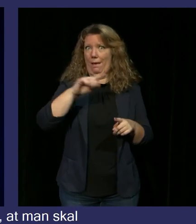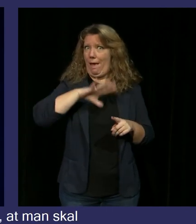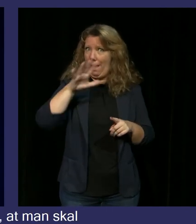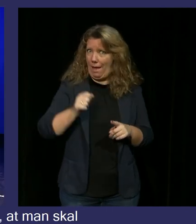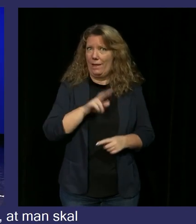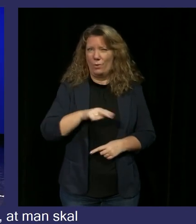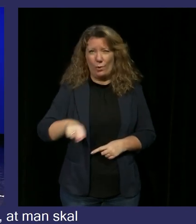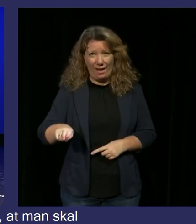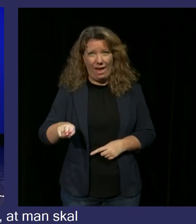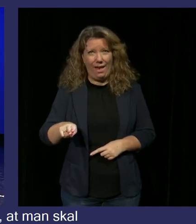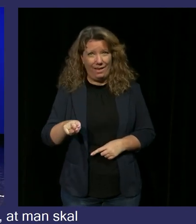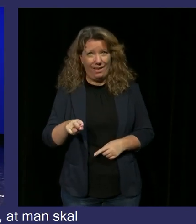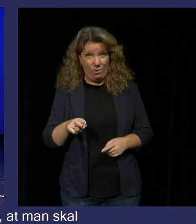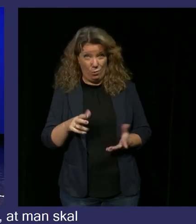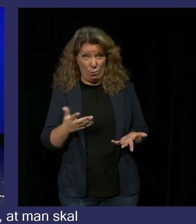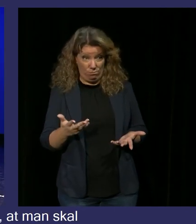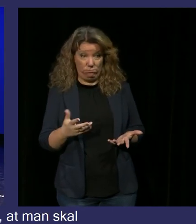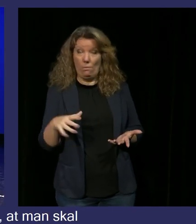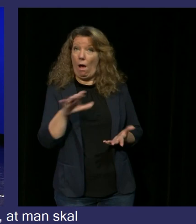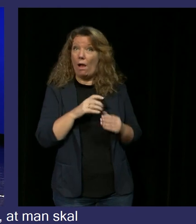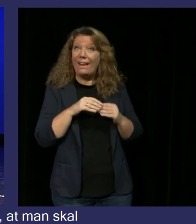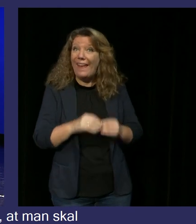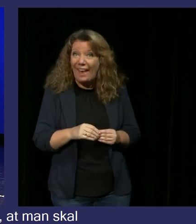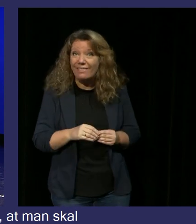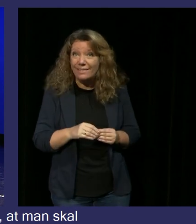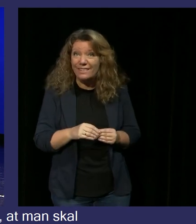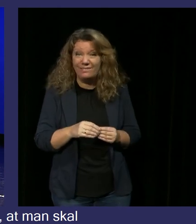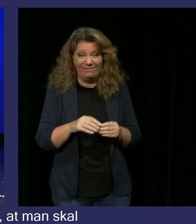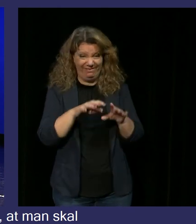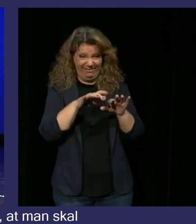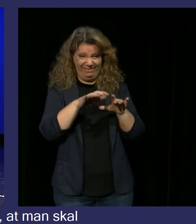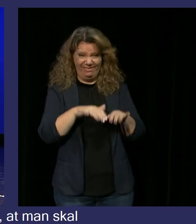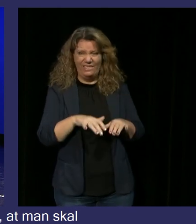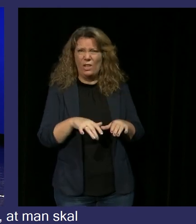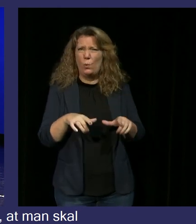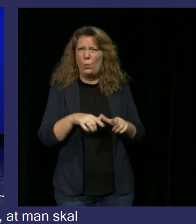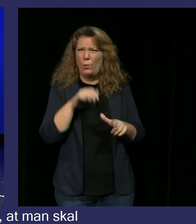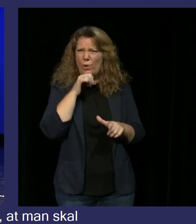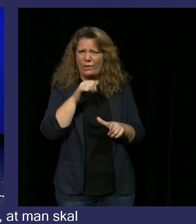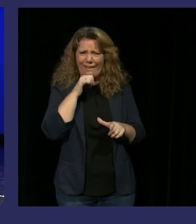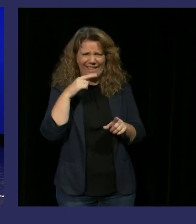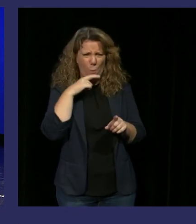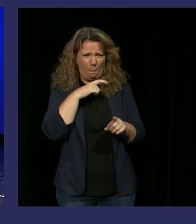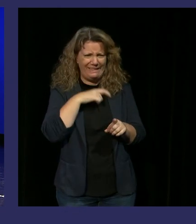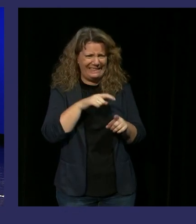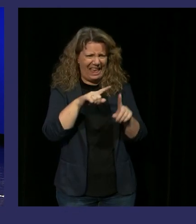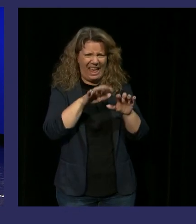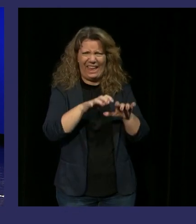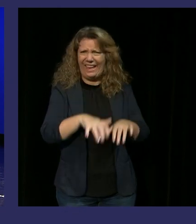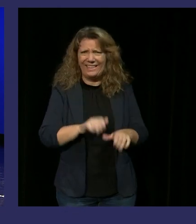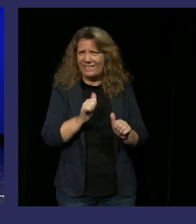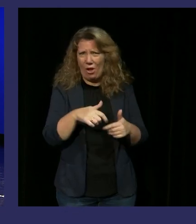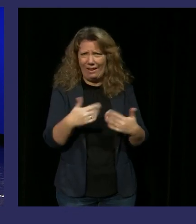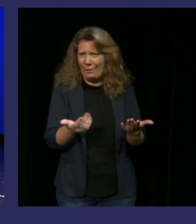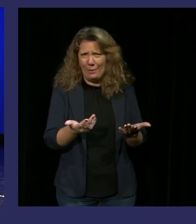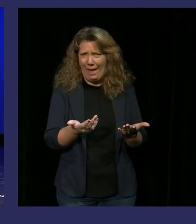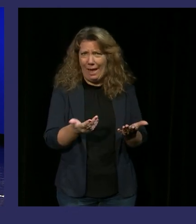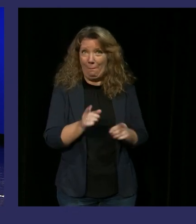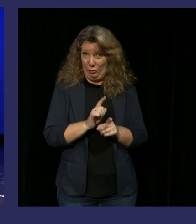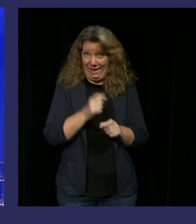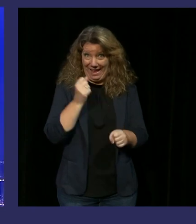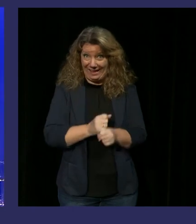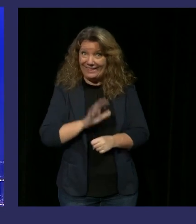Og dette er vel noe alle er enige om, at man skal ikke skrive unødvendig kompliserte brev. Så det burde være en ekkel jobb.